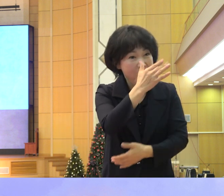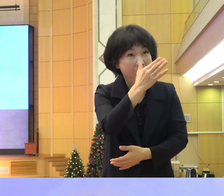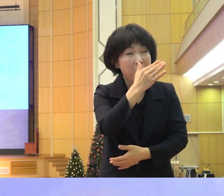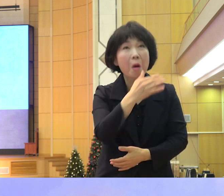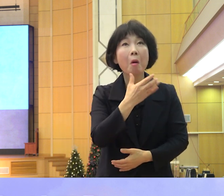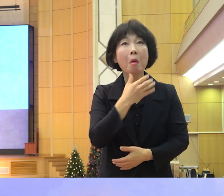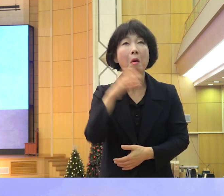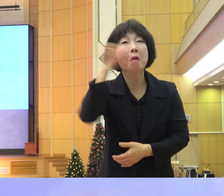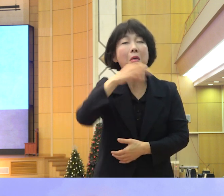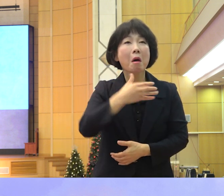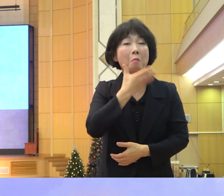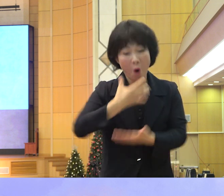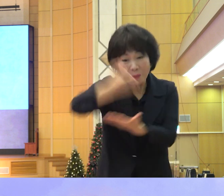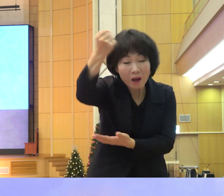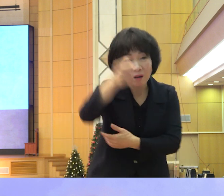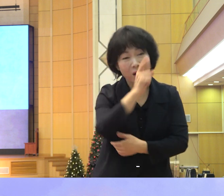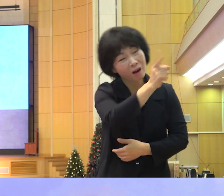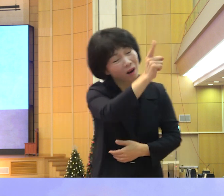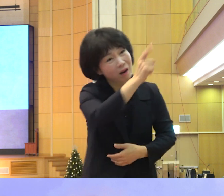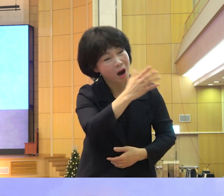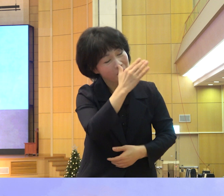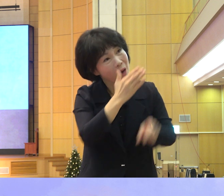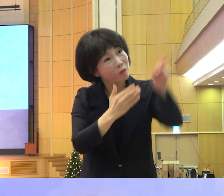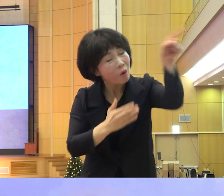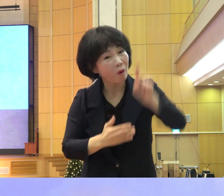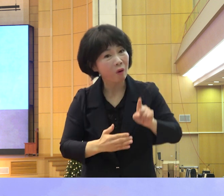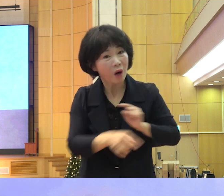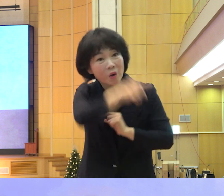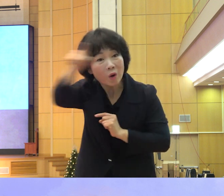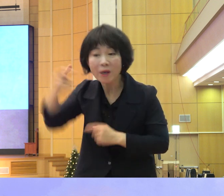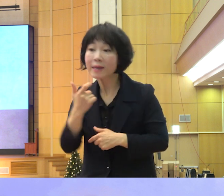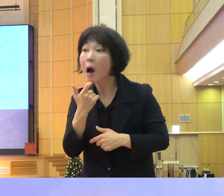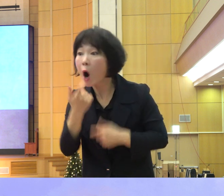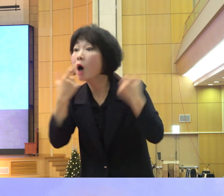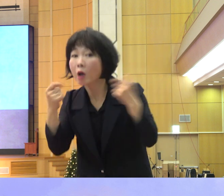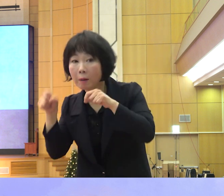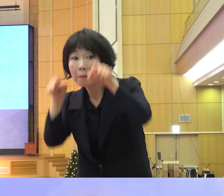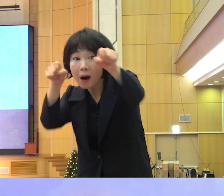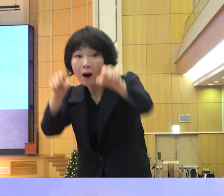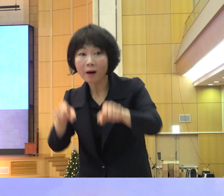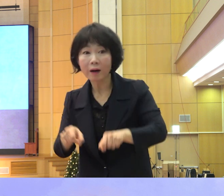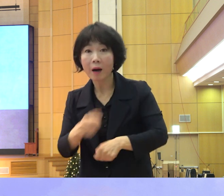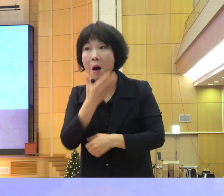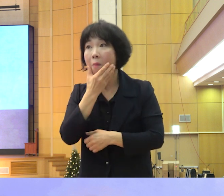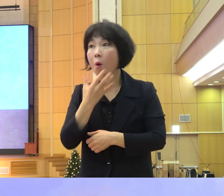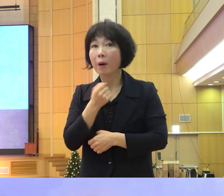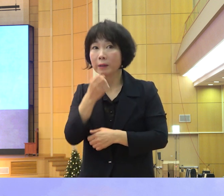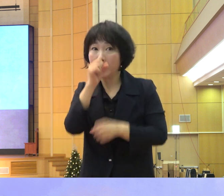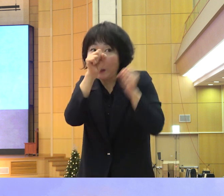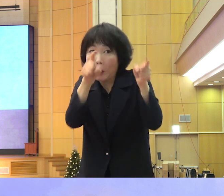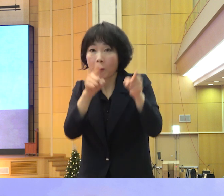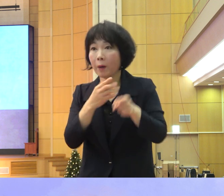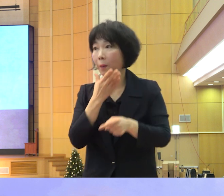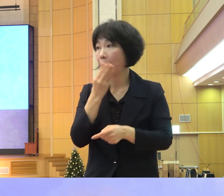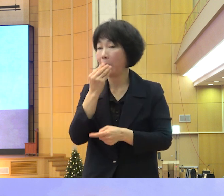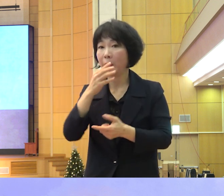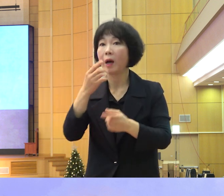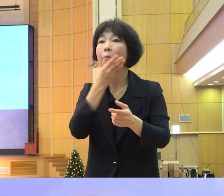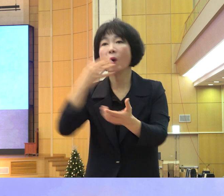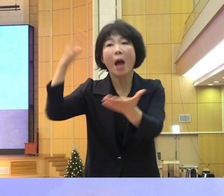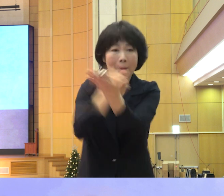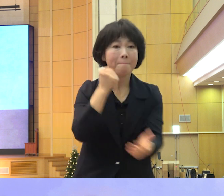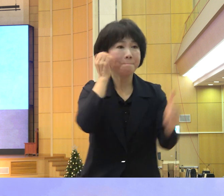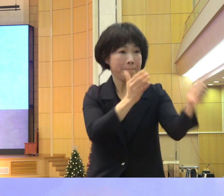사람이야. 우리는 야곱 같은 사람이 되어야 돼요. 그래서 저는 야곱을 굉장히 좋아하는데 야곱이라는 사람을 좋아하는 게